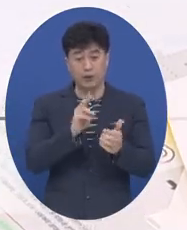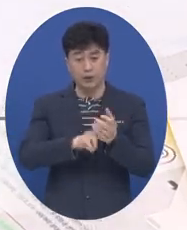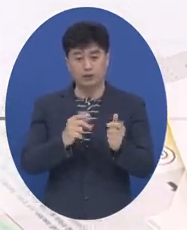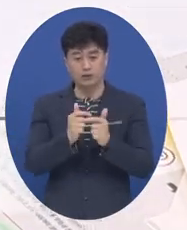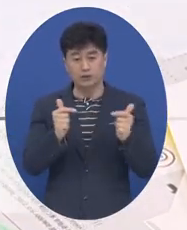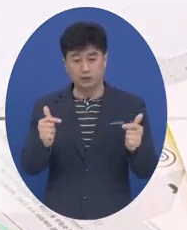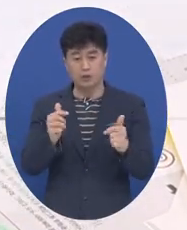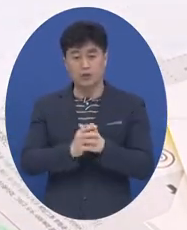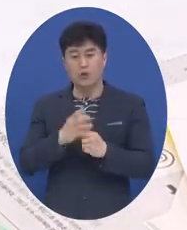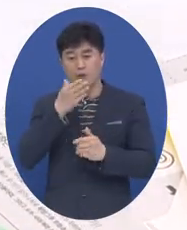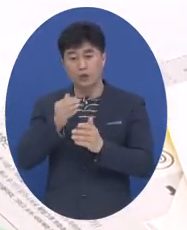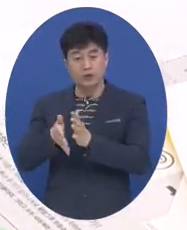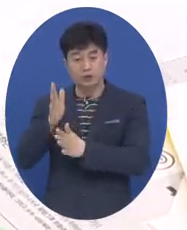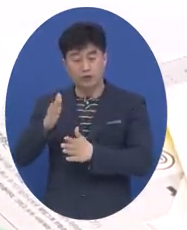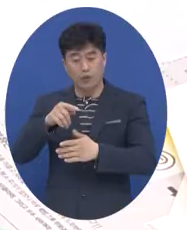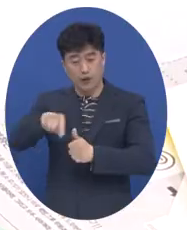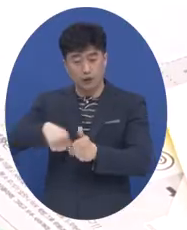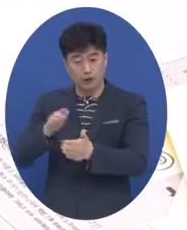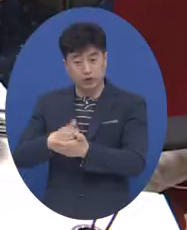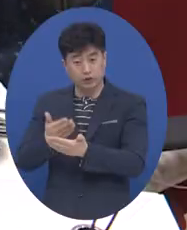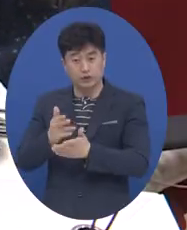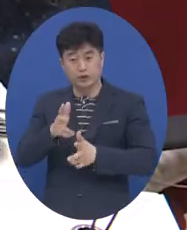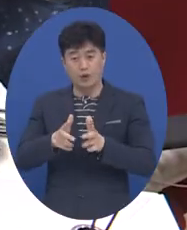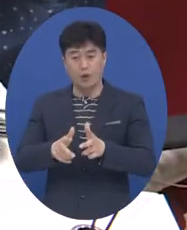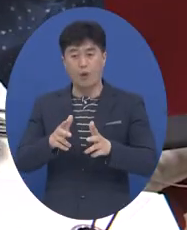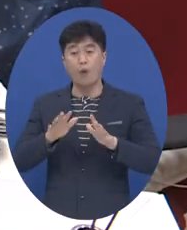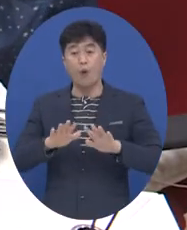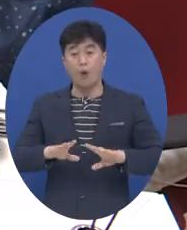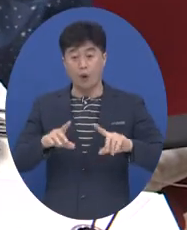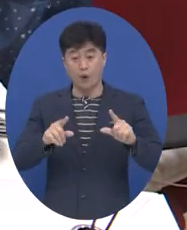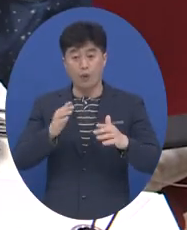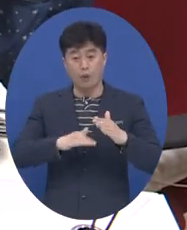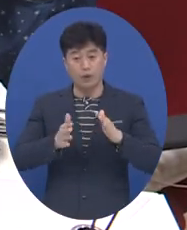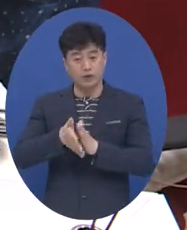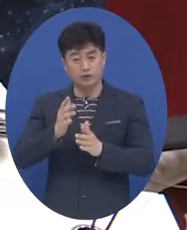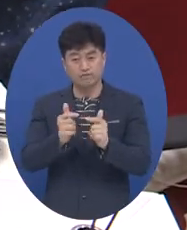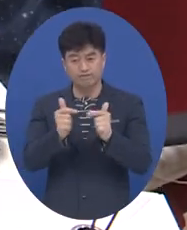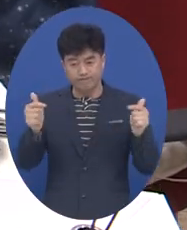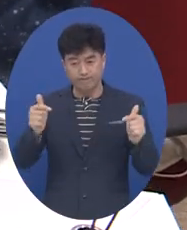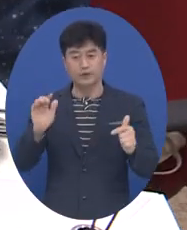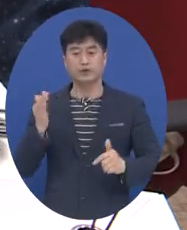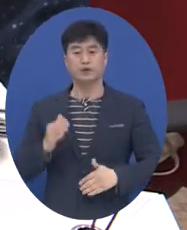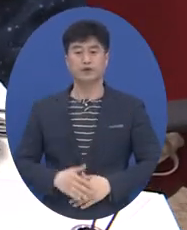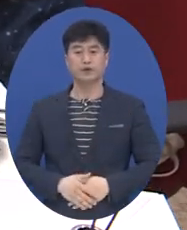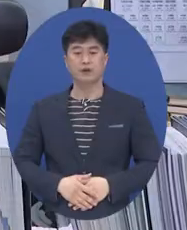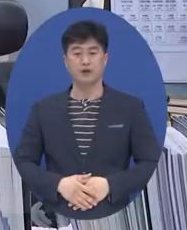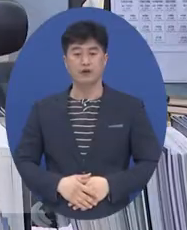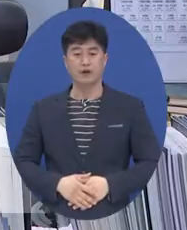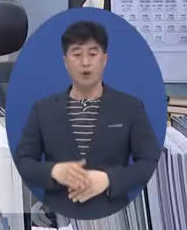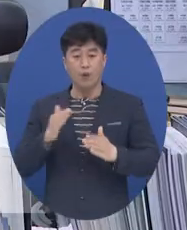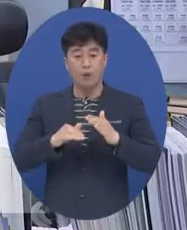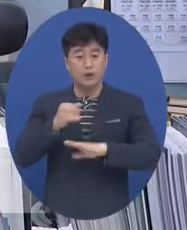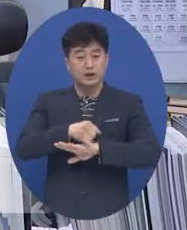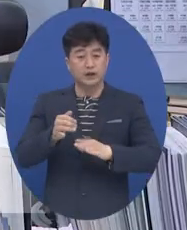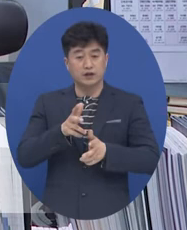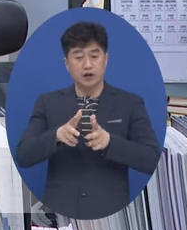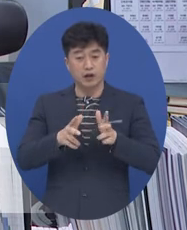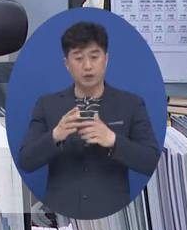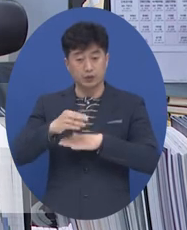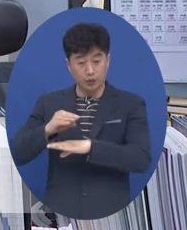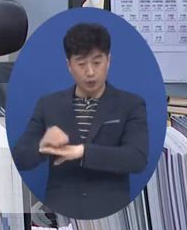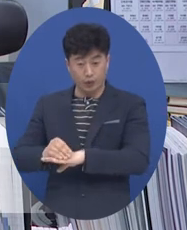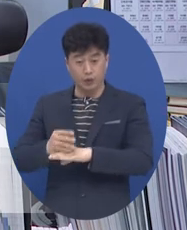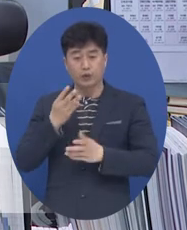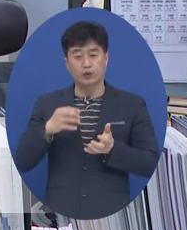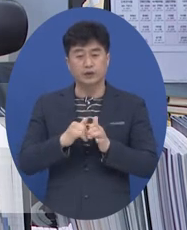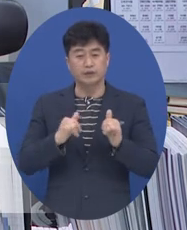복지시설에 환경을 개선해 주는 사업으로 오랜 공공시설 까지 범위를 넓혔습니다 몸이란 사업 일 없 광범하게 제가